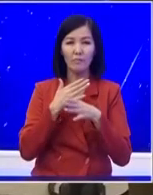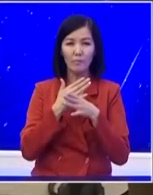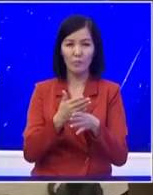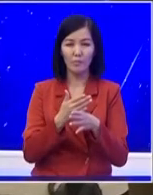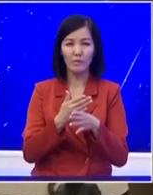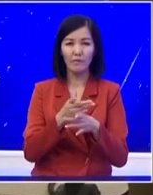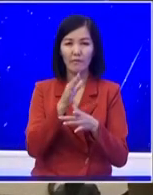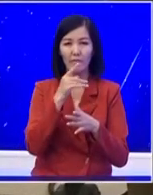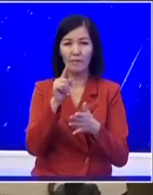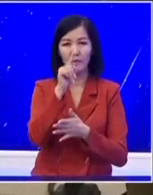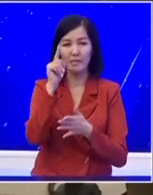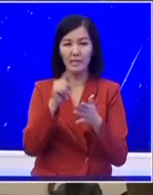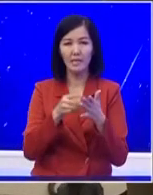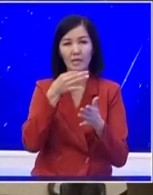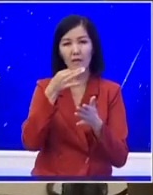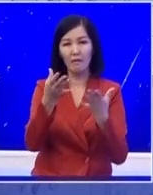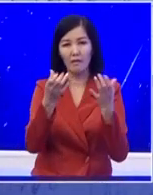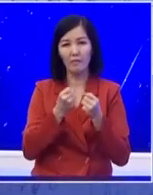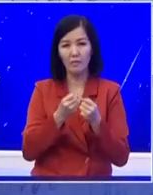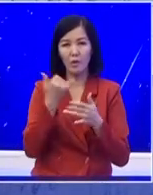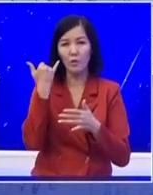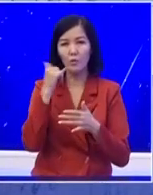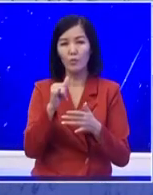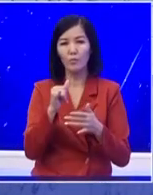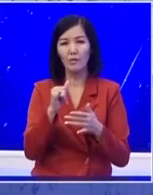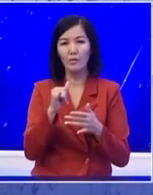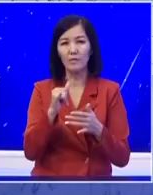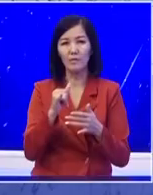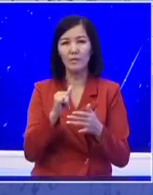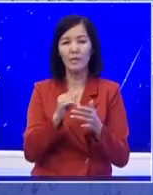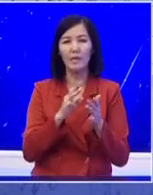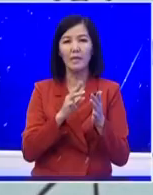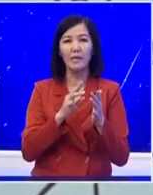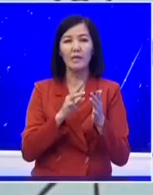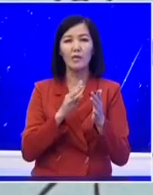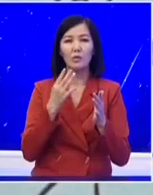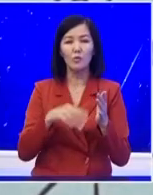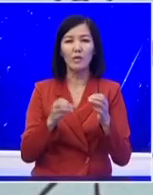которого вы можете задать вопрос специалисту, набрав телефонный номер